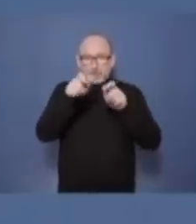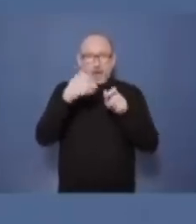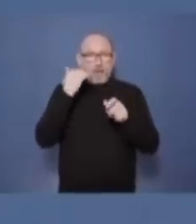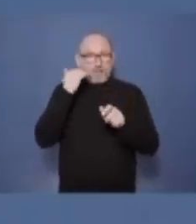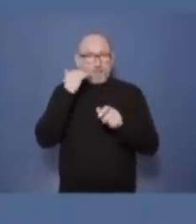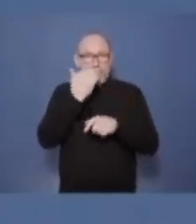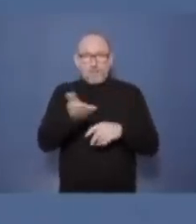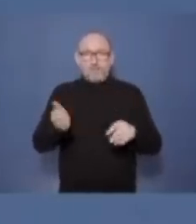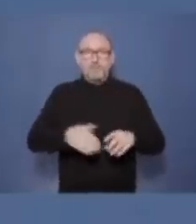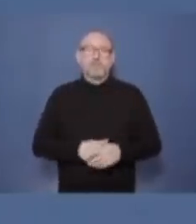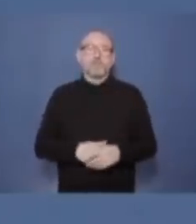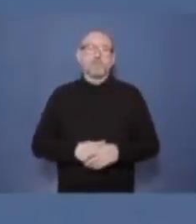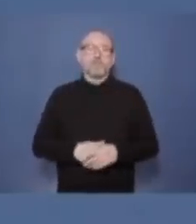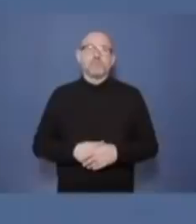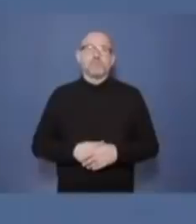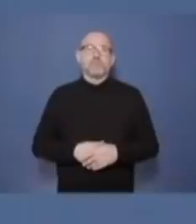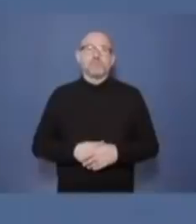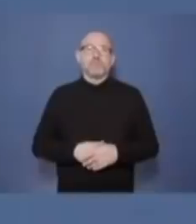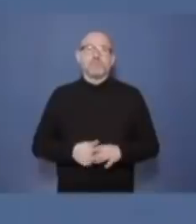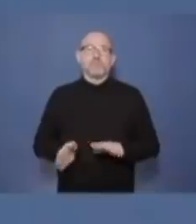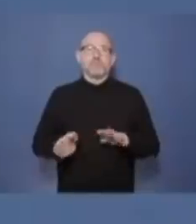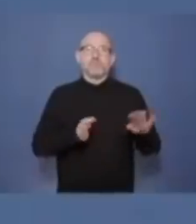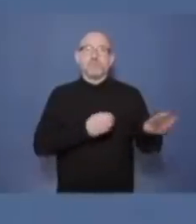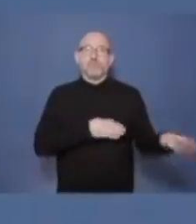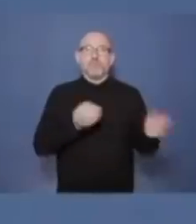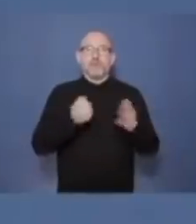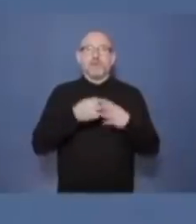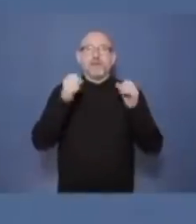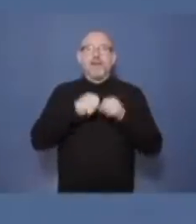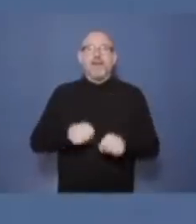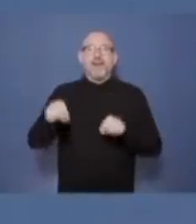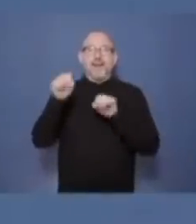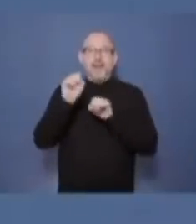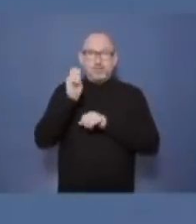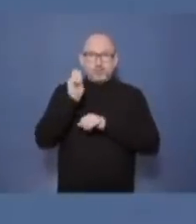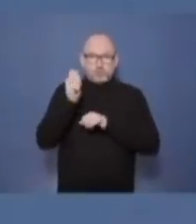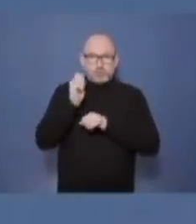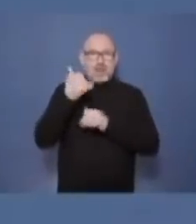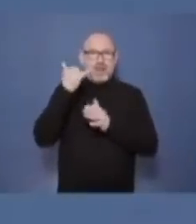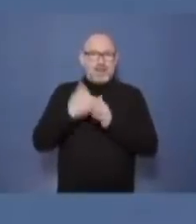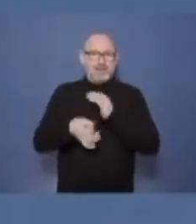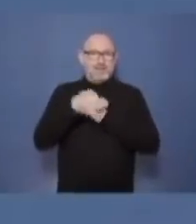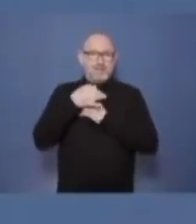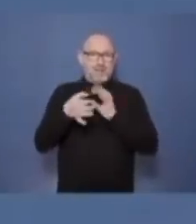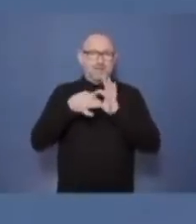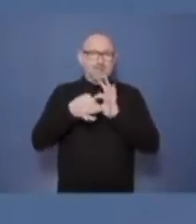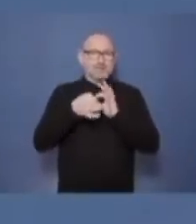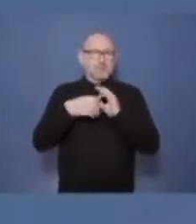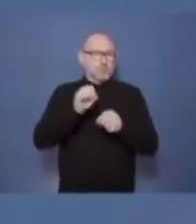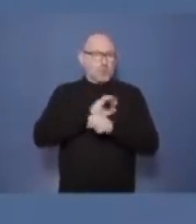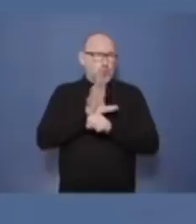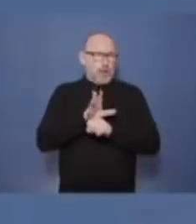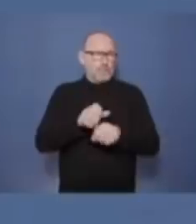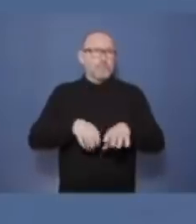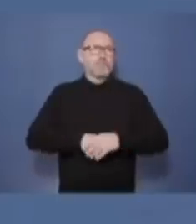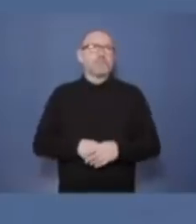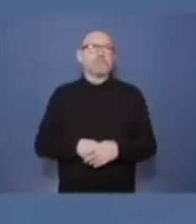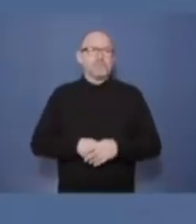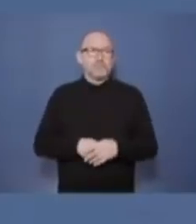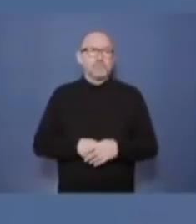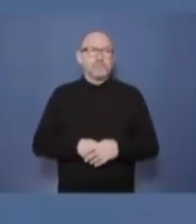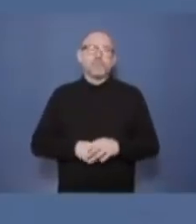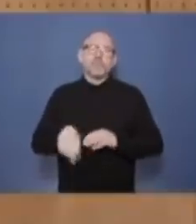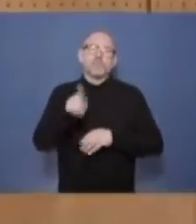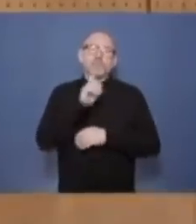Schönen Dank. Dann hat der Reitschuster jetzt die letzte Frage zum Komplex Corona für heute. Und dann wollen wir noch zwei, andere Fragen. Eine